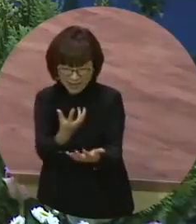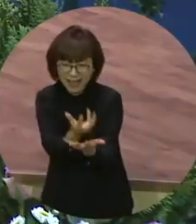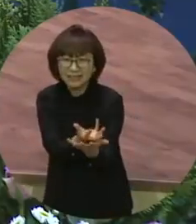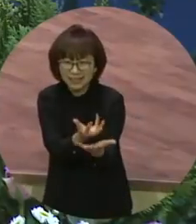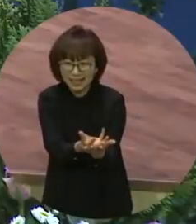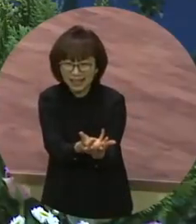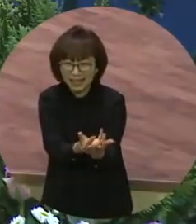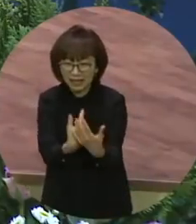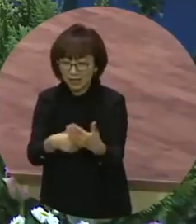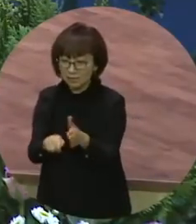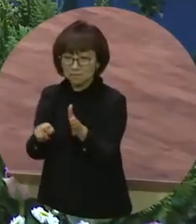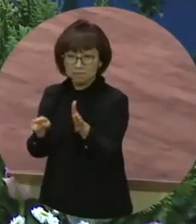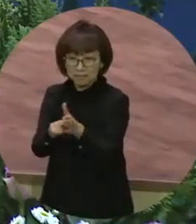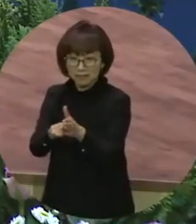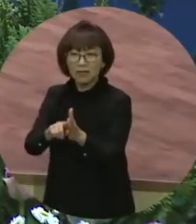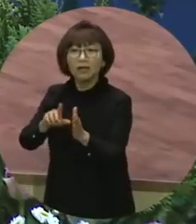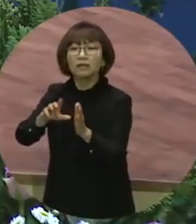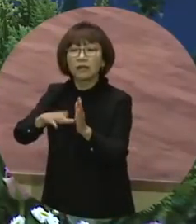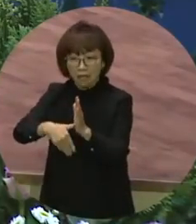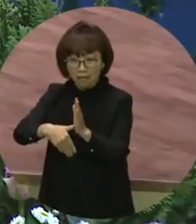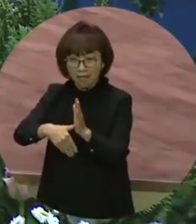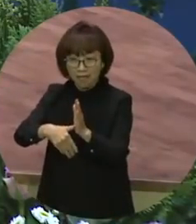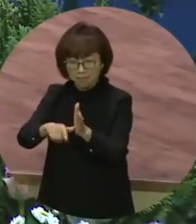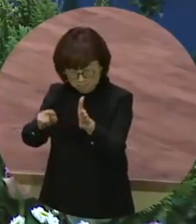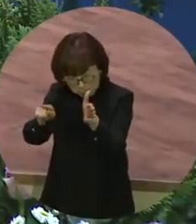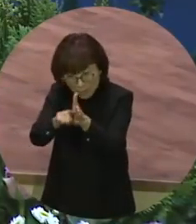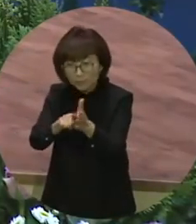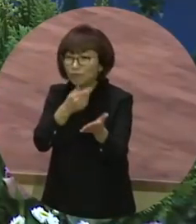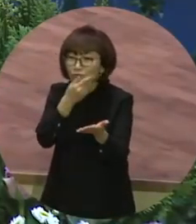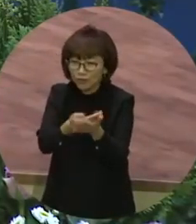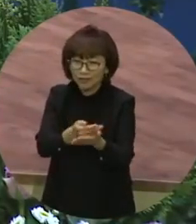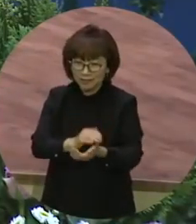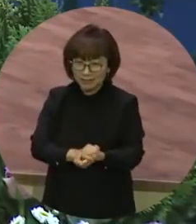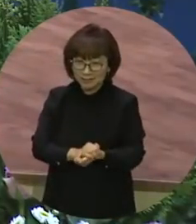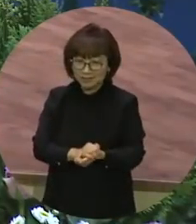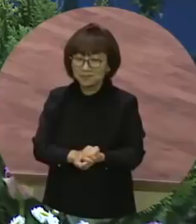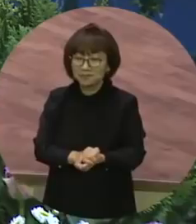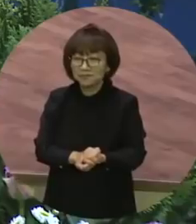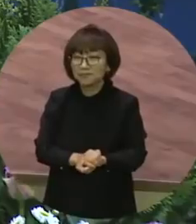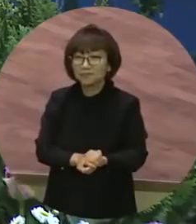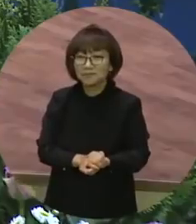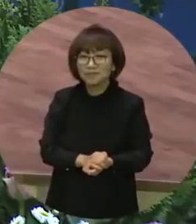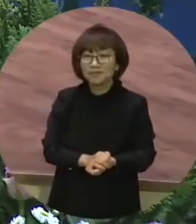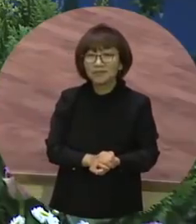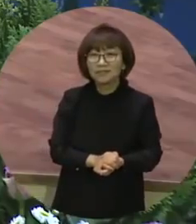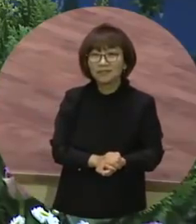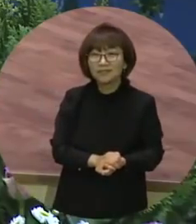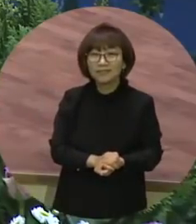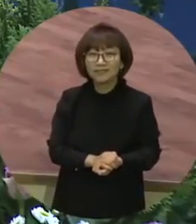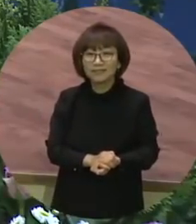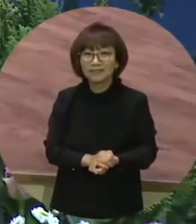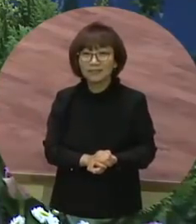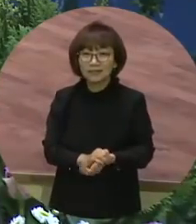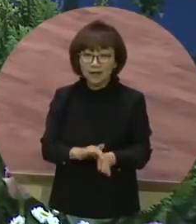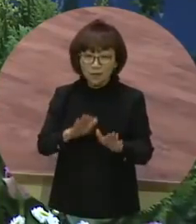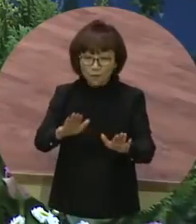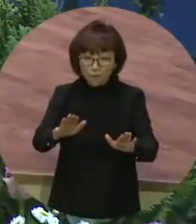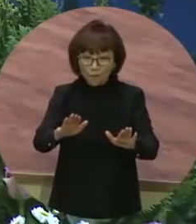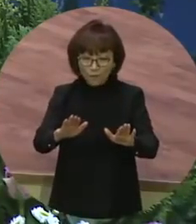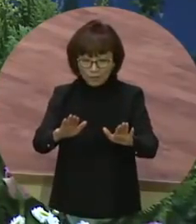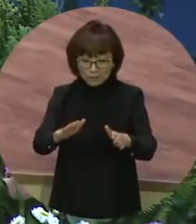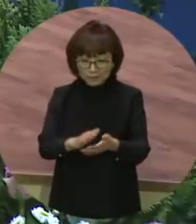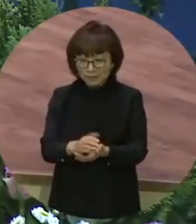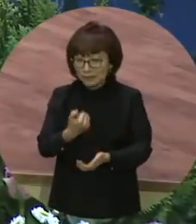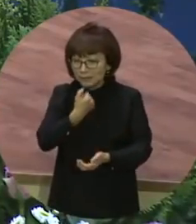이것이 우리 신앙생활의 핵심이고 복음의 뿌리입니다. 특별히 이 말씀 속에는 하나님의 전체 은혜가 담겨져 있어요.